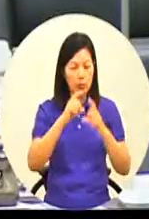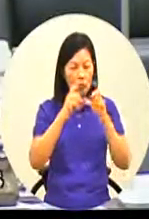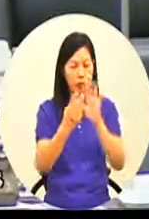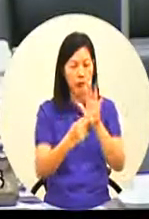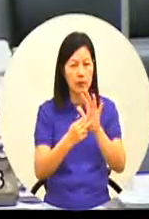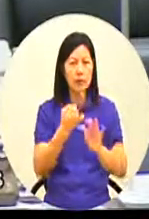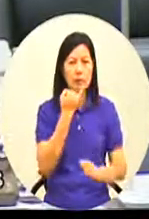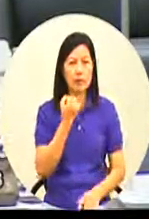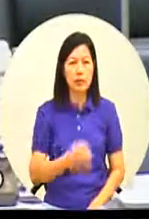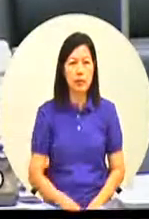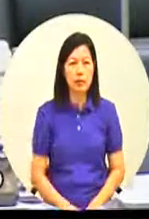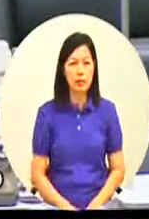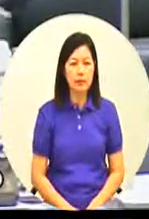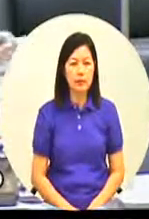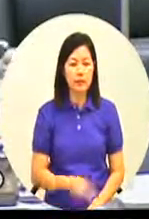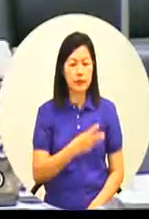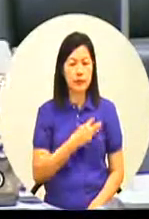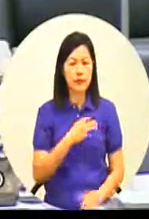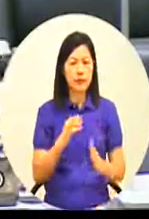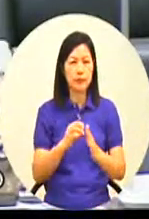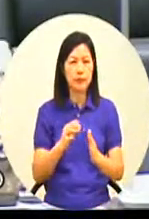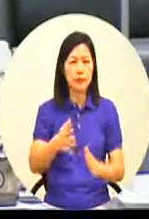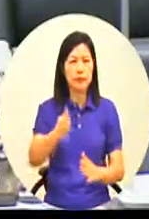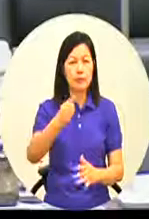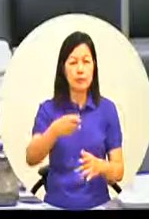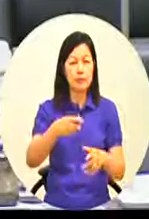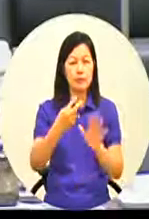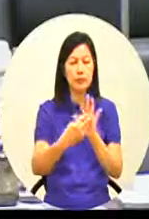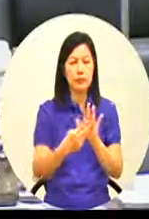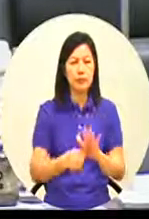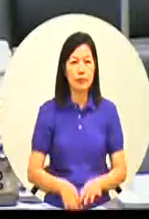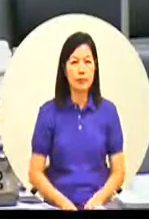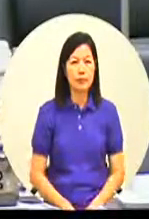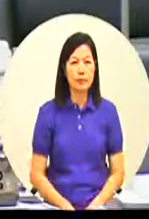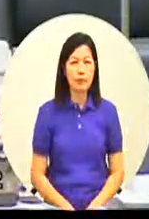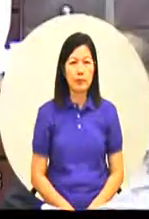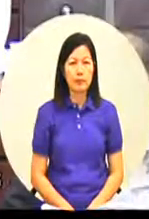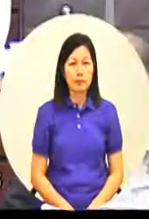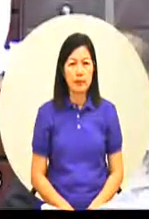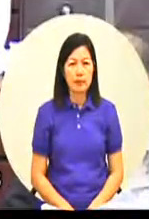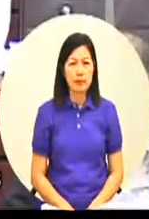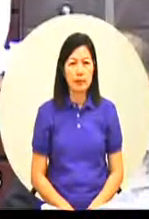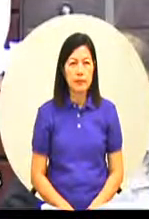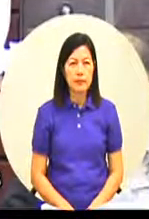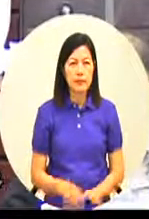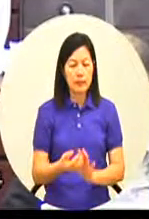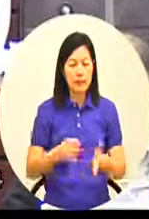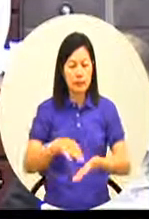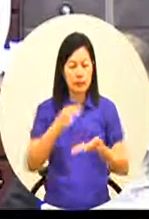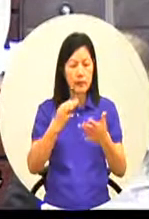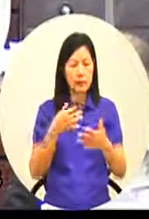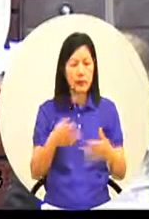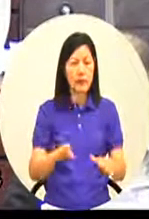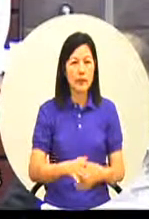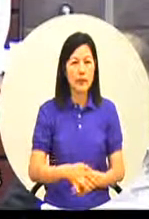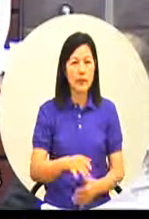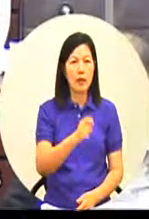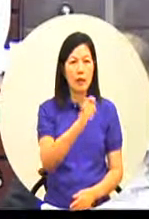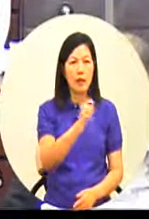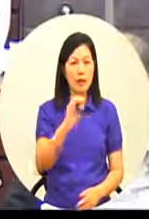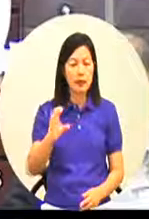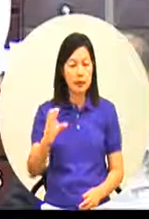答复，谢谢。 赵局长，请答复。 谢谢主席，谢谢陈议员哈。他那几晚咧讲，咱 AC 爬铺之后